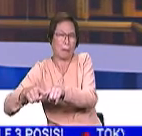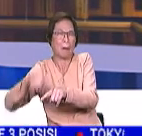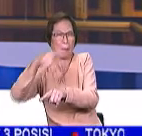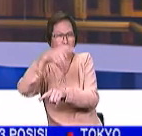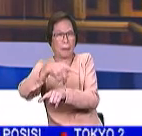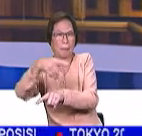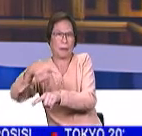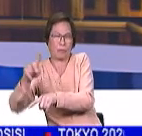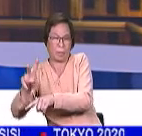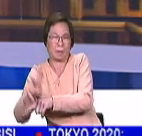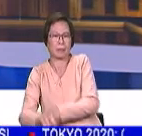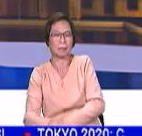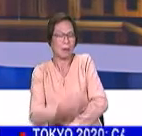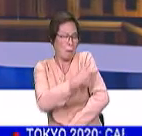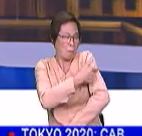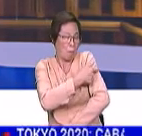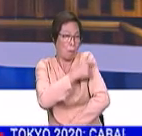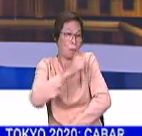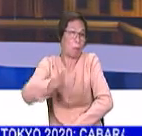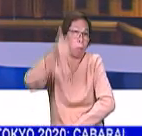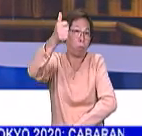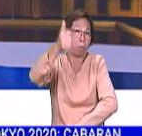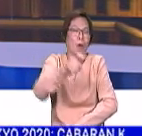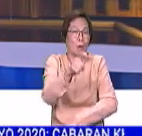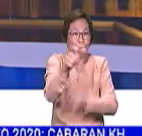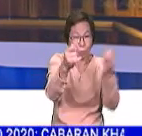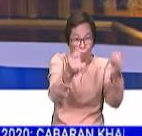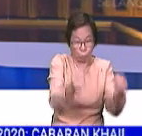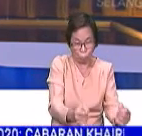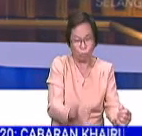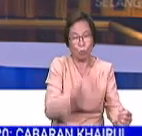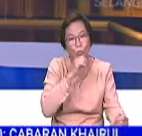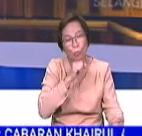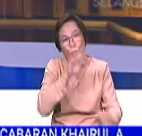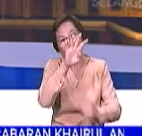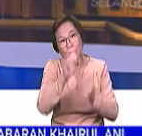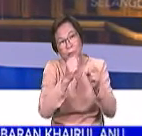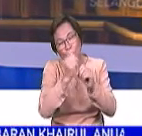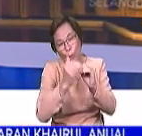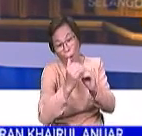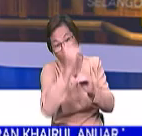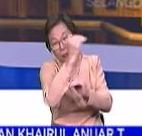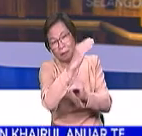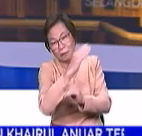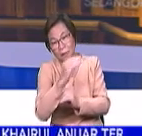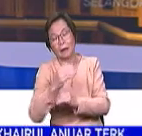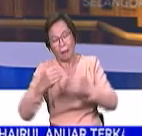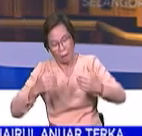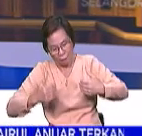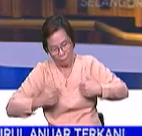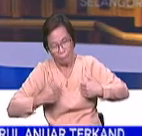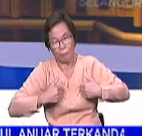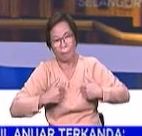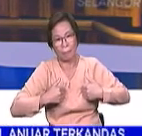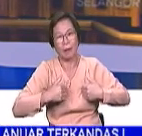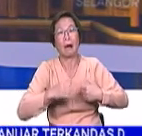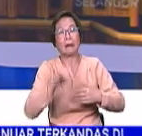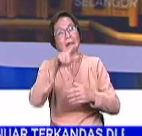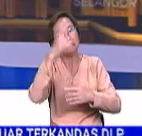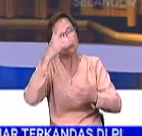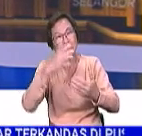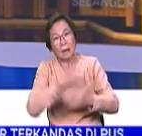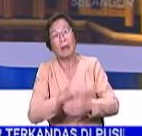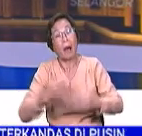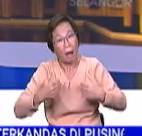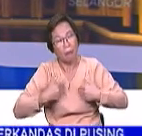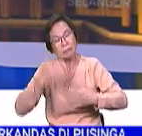PV ketabahan pasti nasi akan diberi kepada individu berusia empat puluh tahun keatas dan yang mempunyai comorbidity